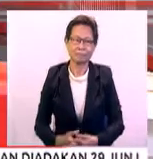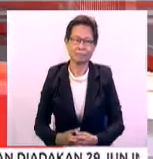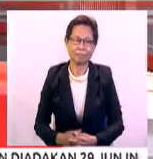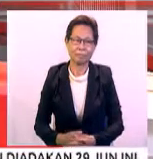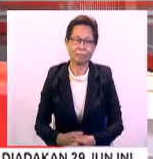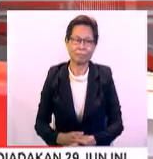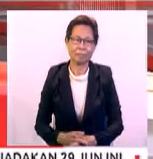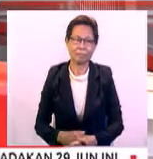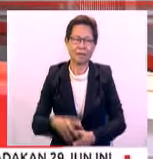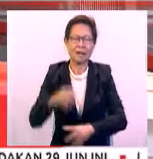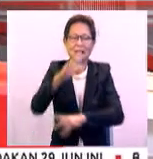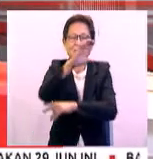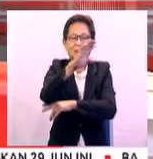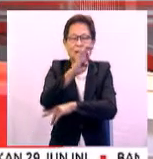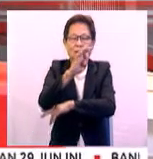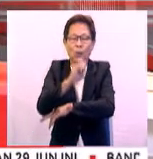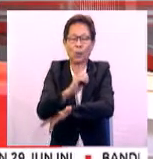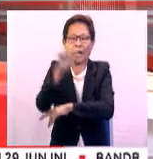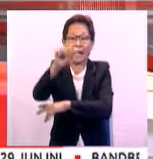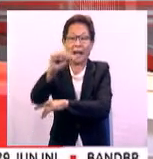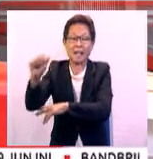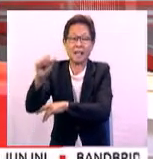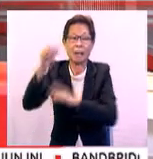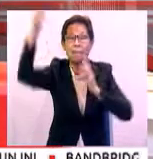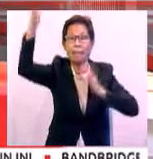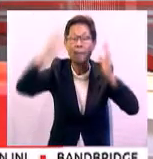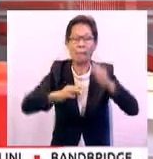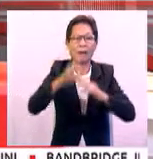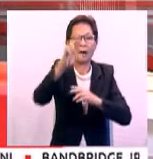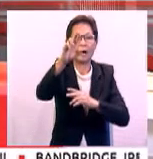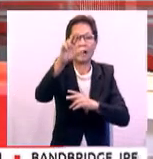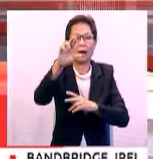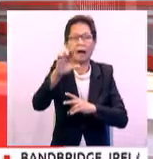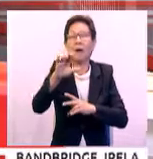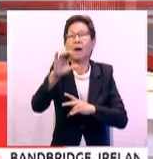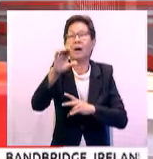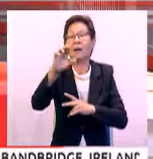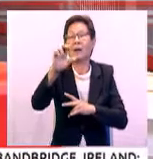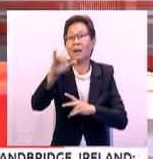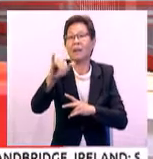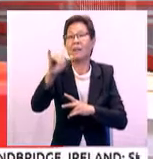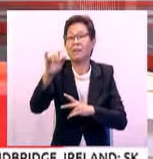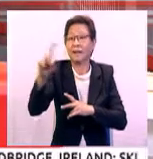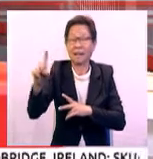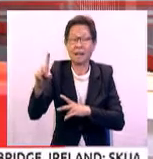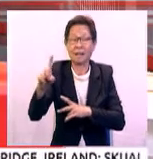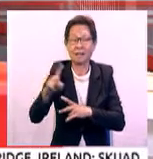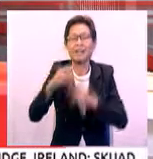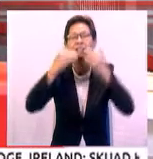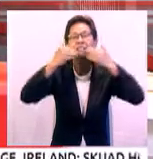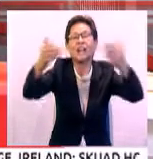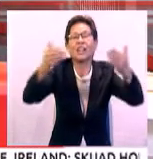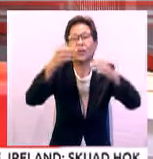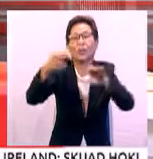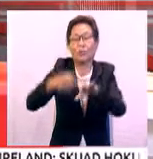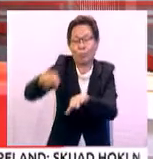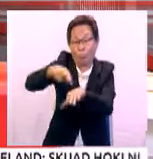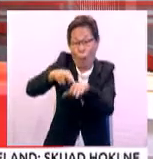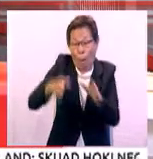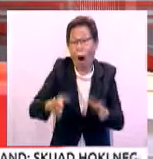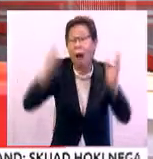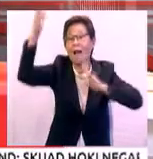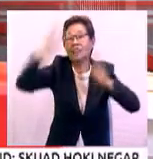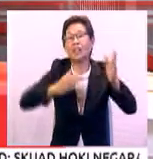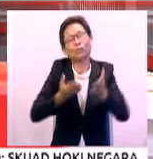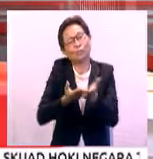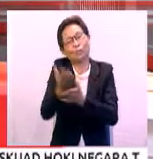Dalam pada itu, Ketua Pegawai Eksekutif Air Asia Malaysia Riyad Asmat berterima kasih kepada seluruh pelanggan Air Asia kerana terus